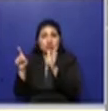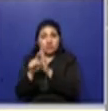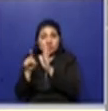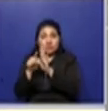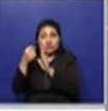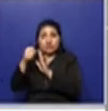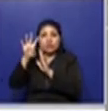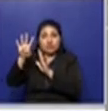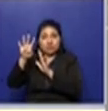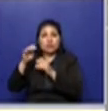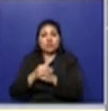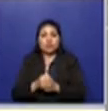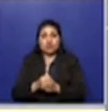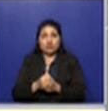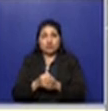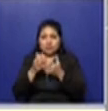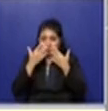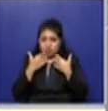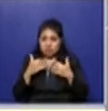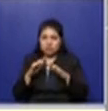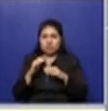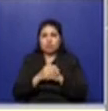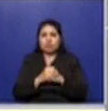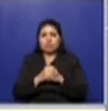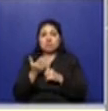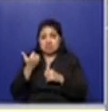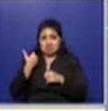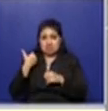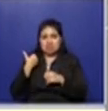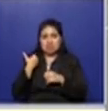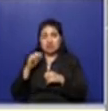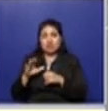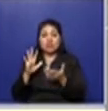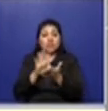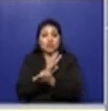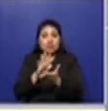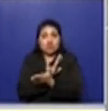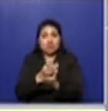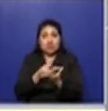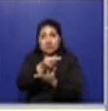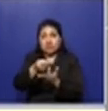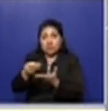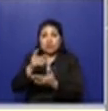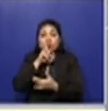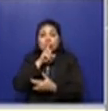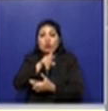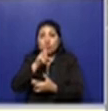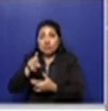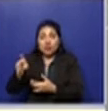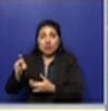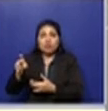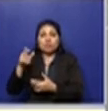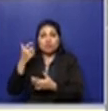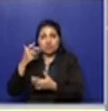งนอกจากนี้ได้มีการทำแบบสอบถามเพื่อเป็นตัวชี้วัดความน่าเชื่อถือด้วยความศรัทธ